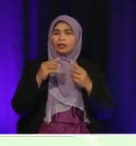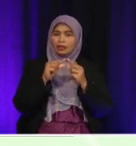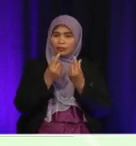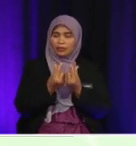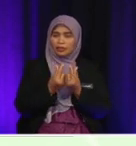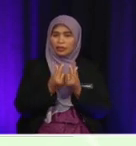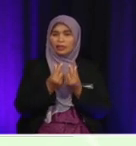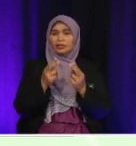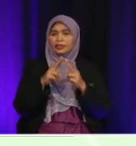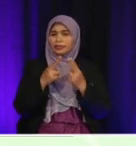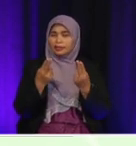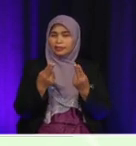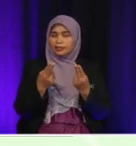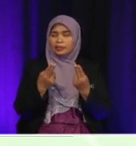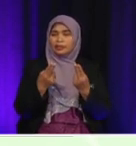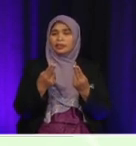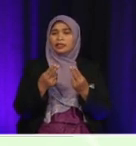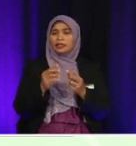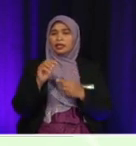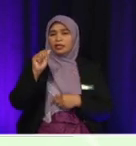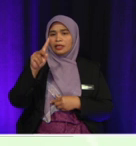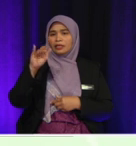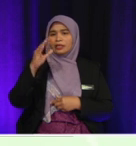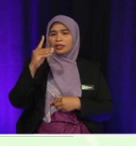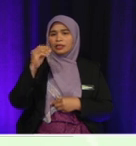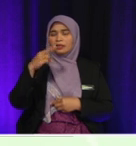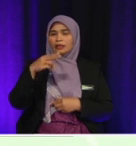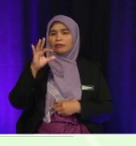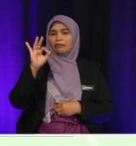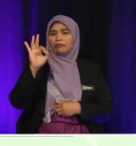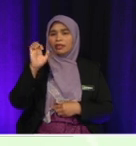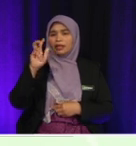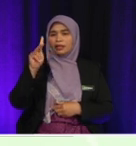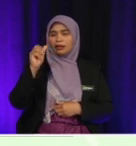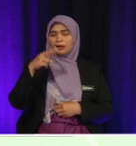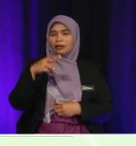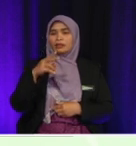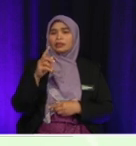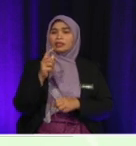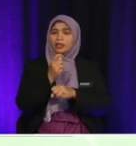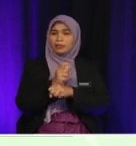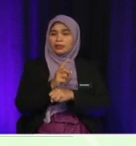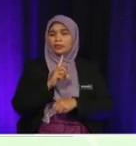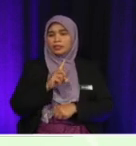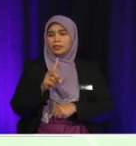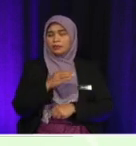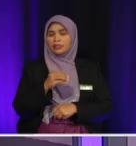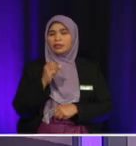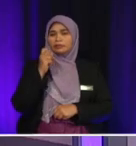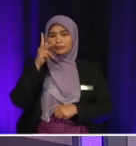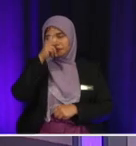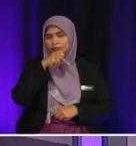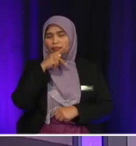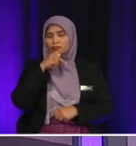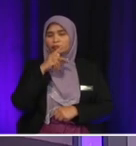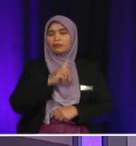al-quran bidang hadis akidah fqah tamadun Islam dan akhlak Islam